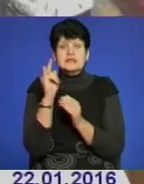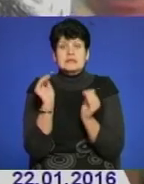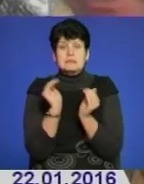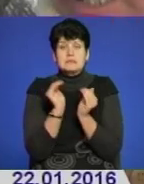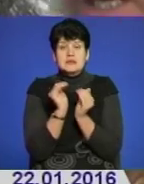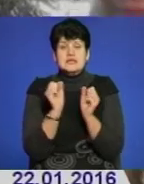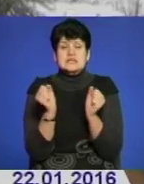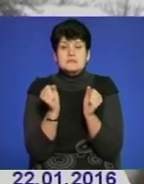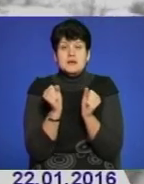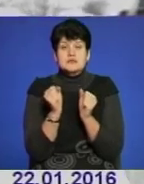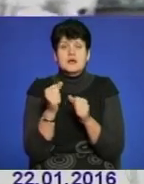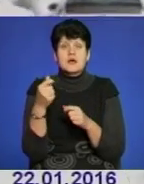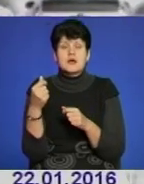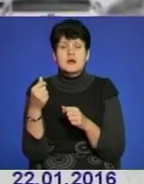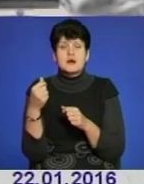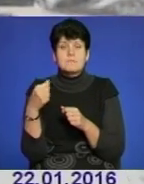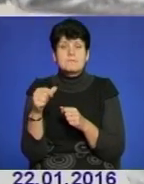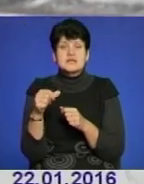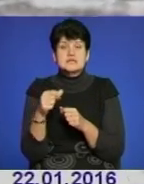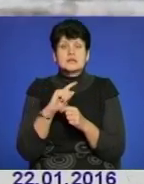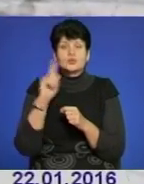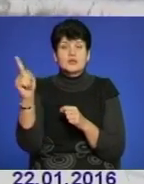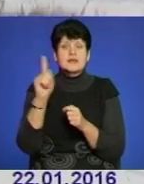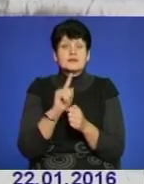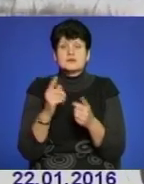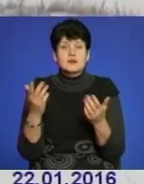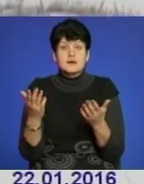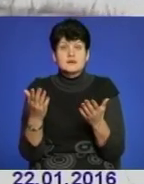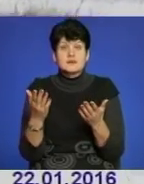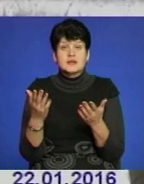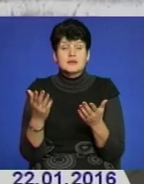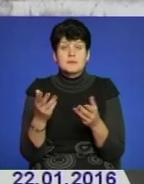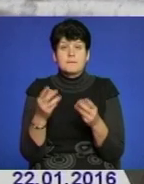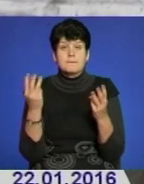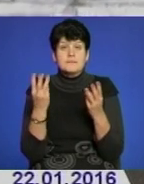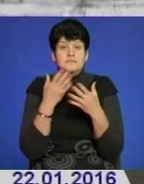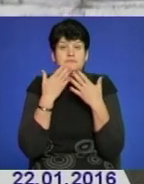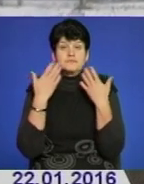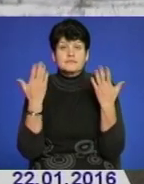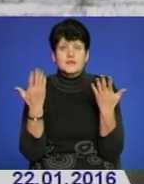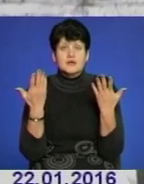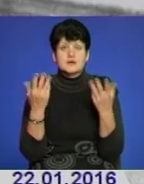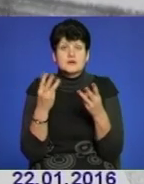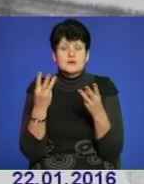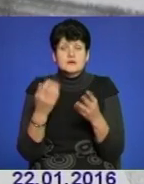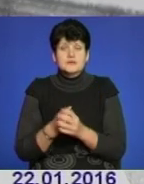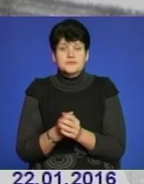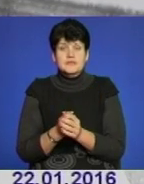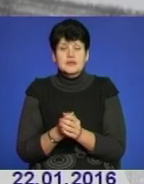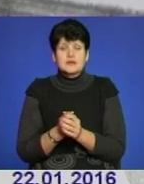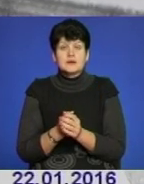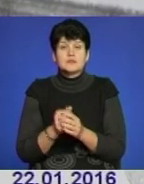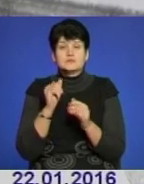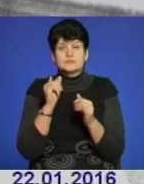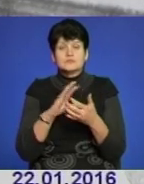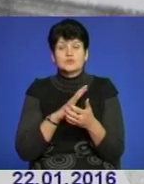вже смерла, а бензини туди і назад палити можливості такої нема, щоб спалювати. Неприємність спіткала